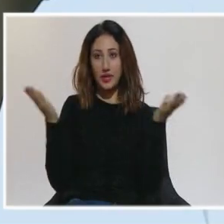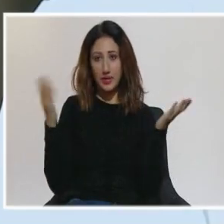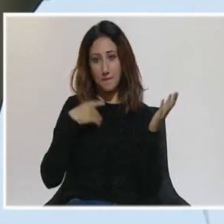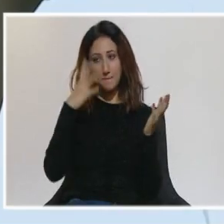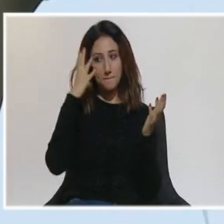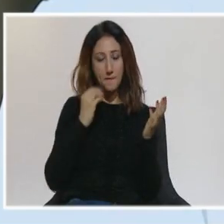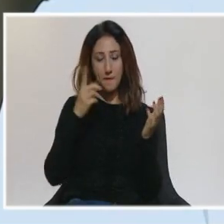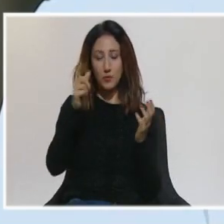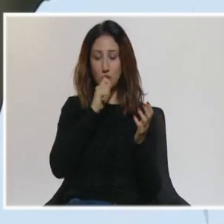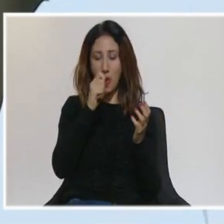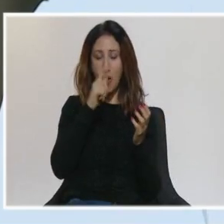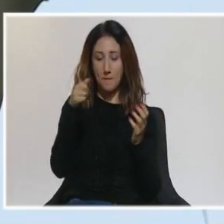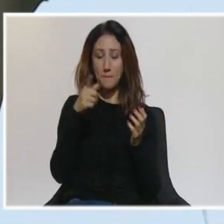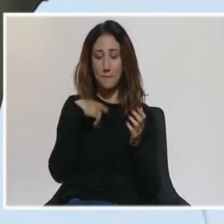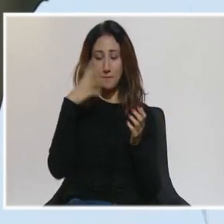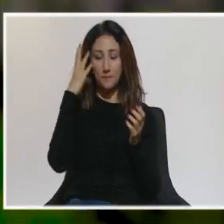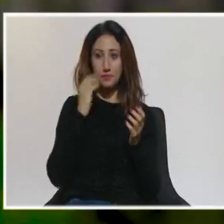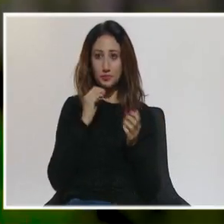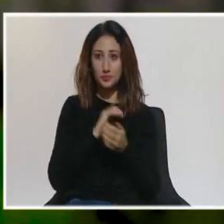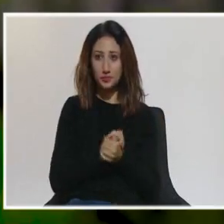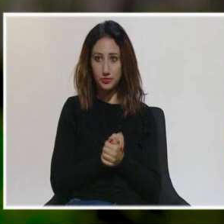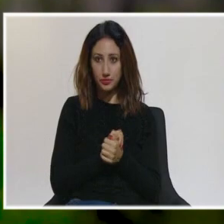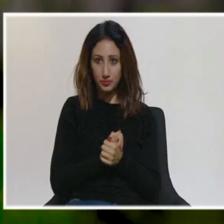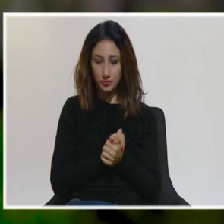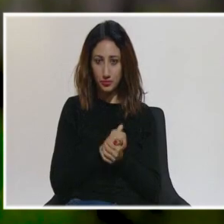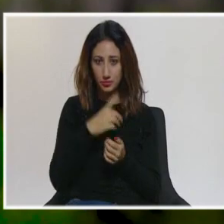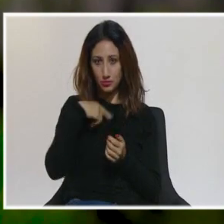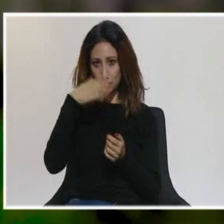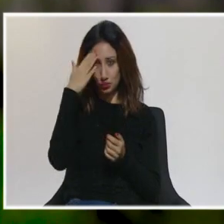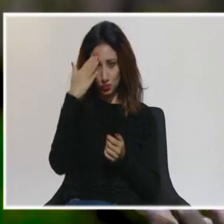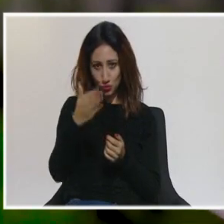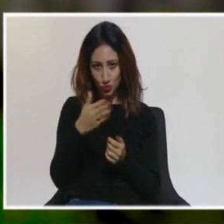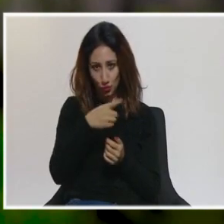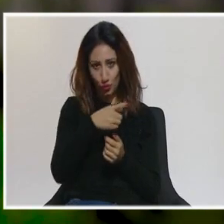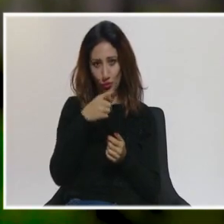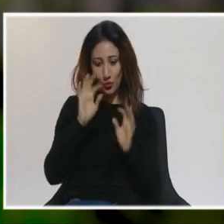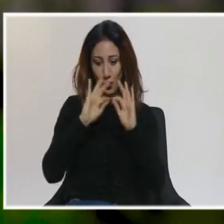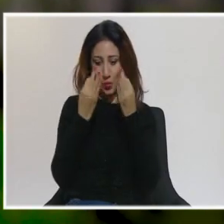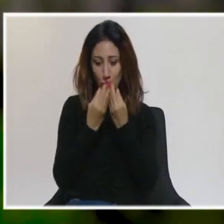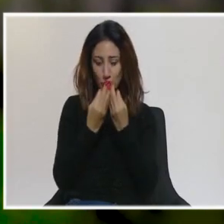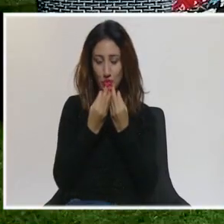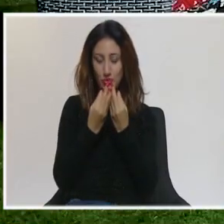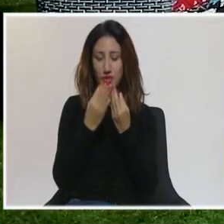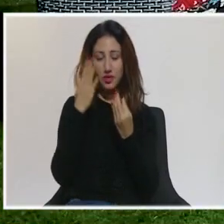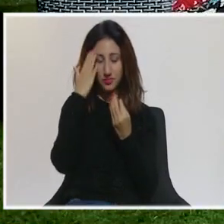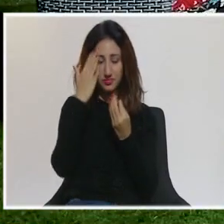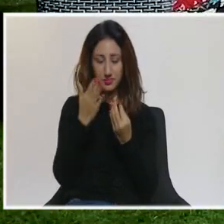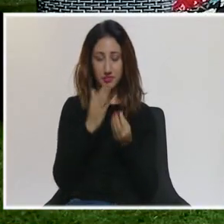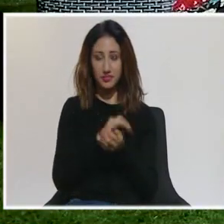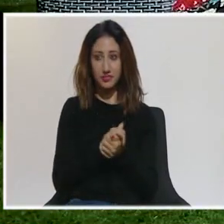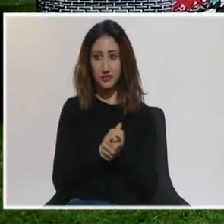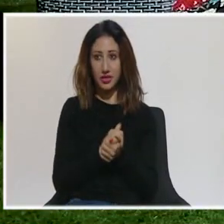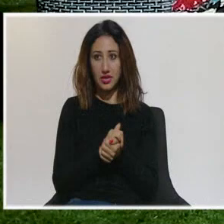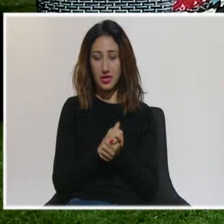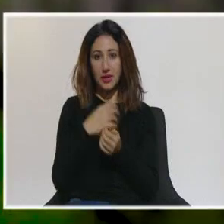قوي يا دكتور. يا عم صلاح انا اللي بشكرك وبشكر اسرتك الجميله والكريمه على ان كنتوا